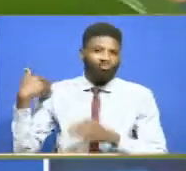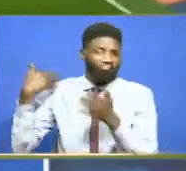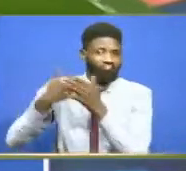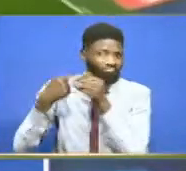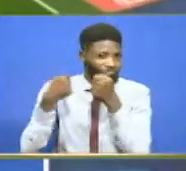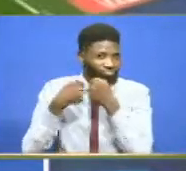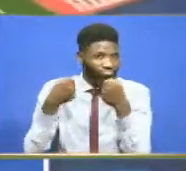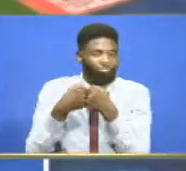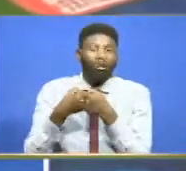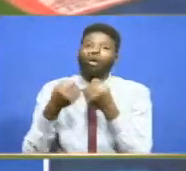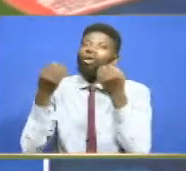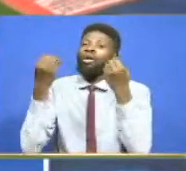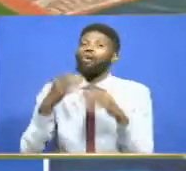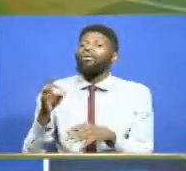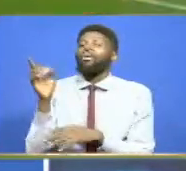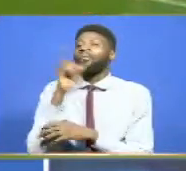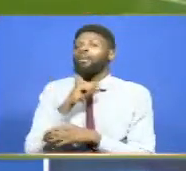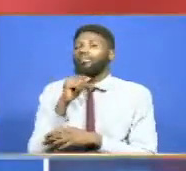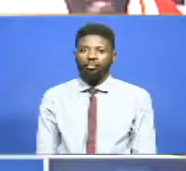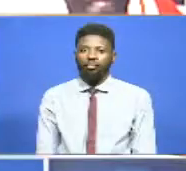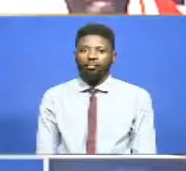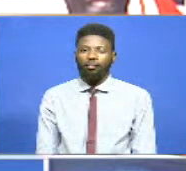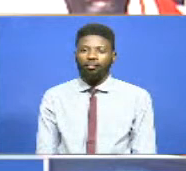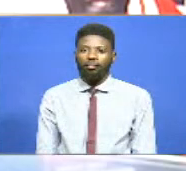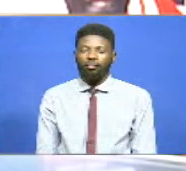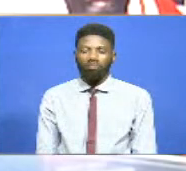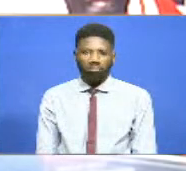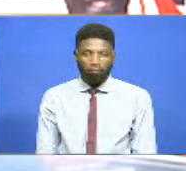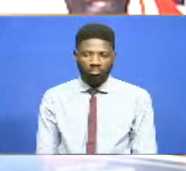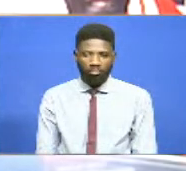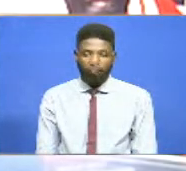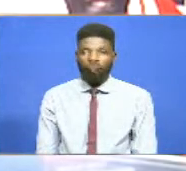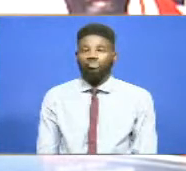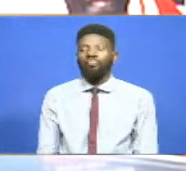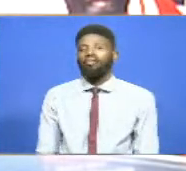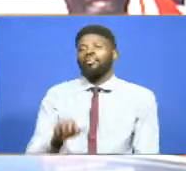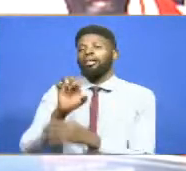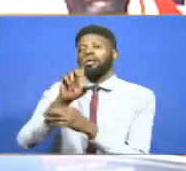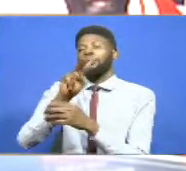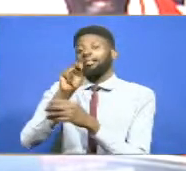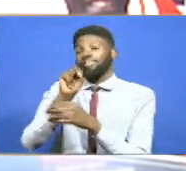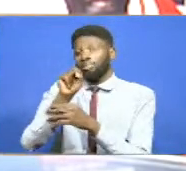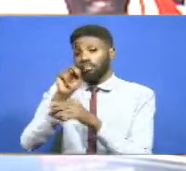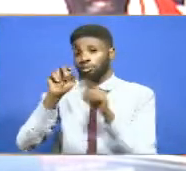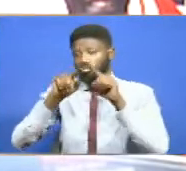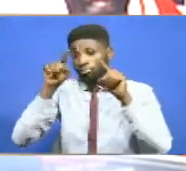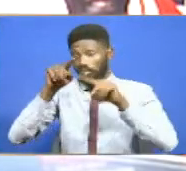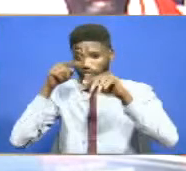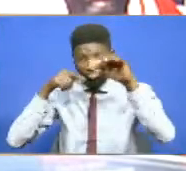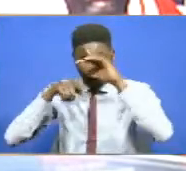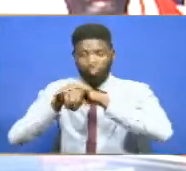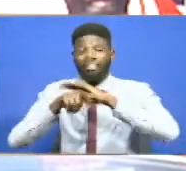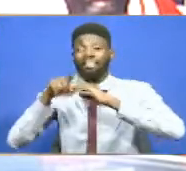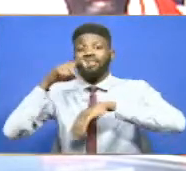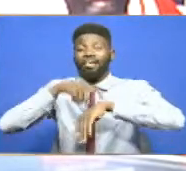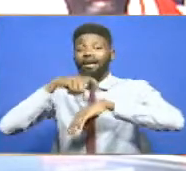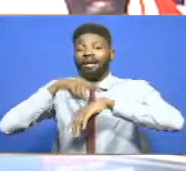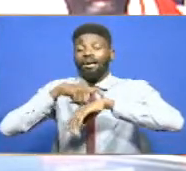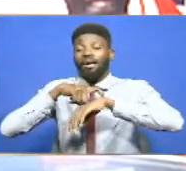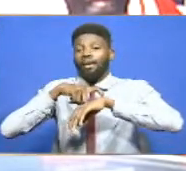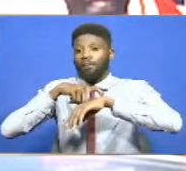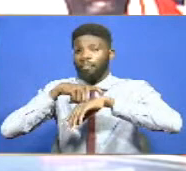iliyocheza kwenye uga mpya wa Wembley. Na bao la Eddie Nketiah katika muda wa ziada